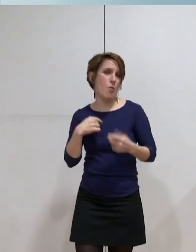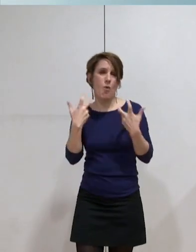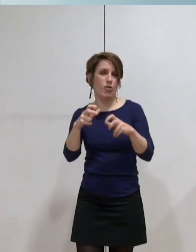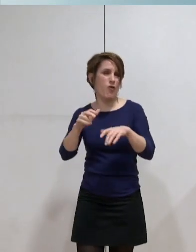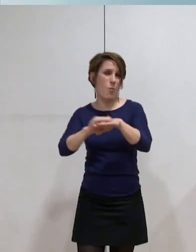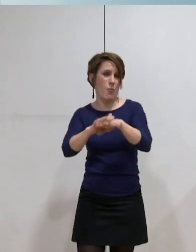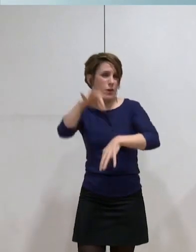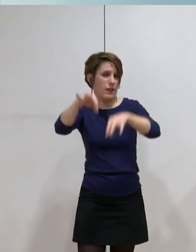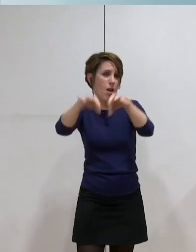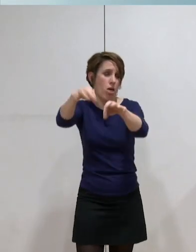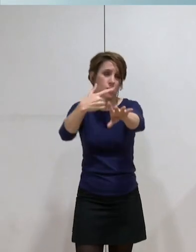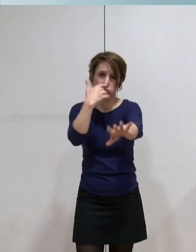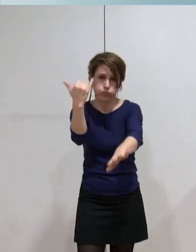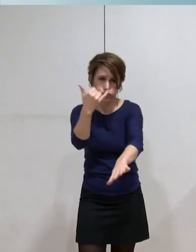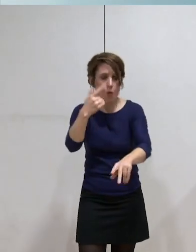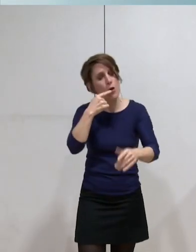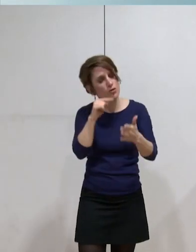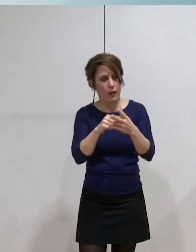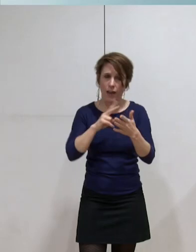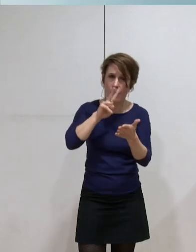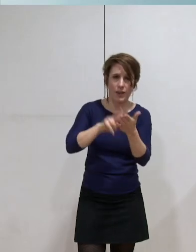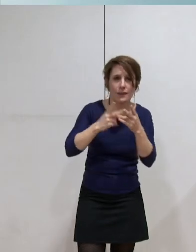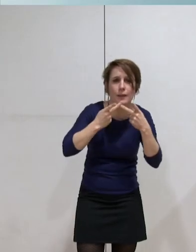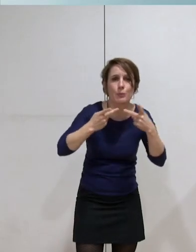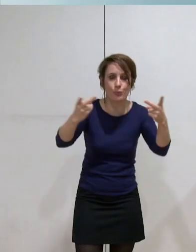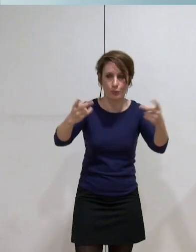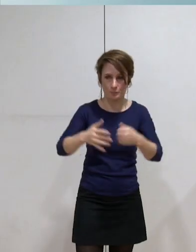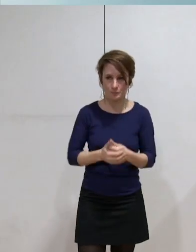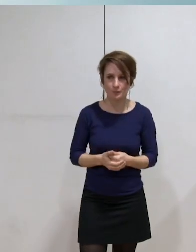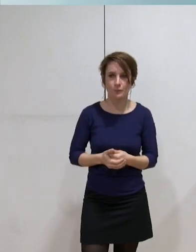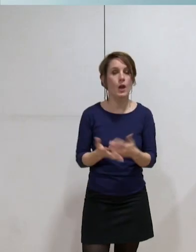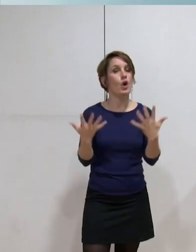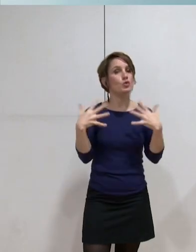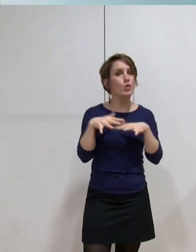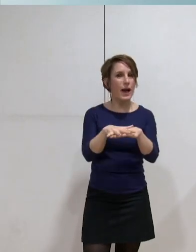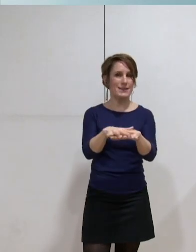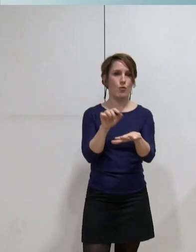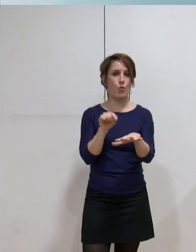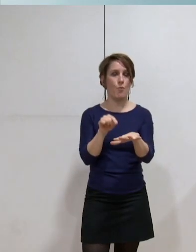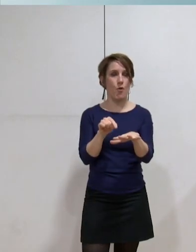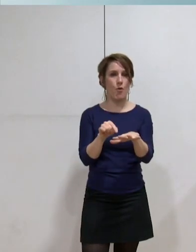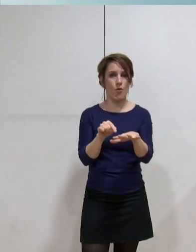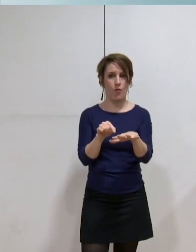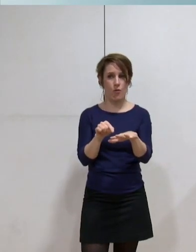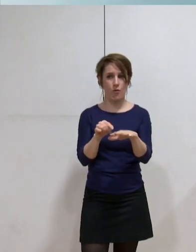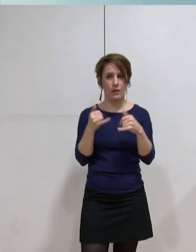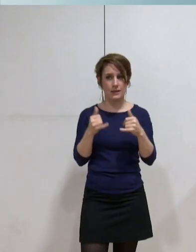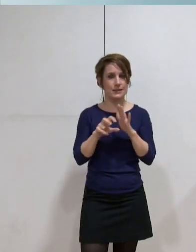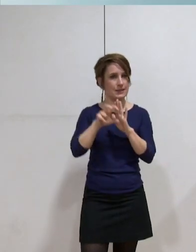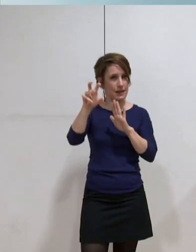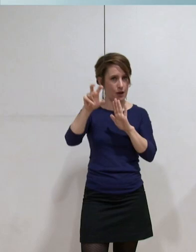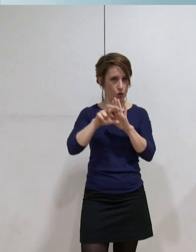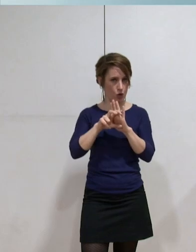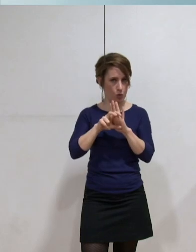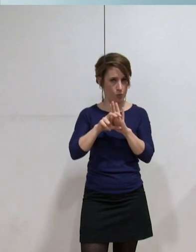les campagnes sont finies ce rassemblement qui concerne ce nouvel exécutif à Grenoble a un